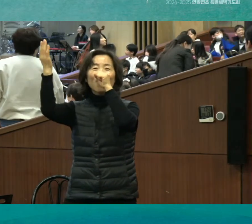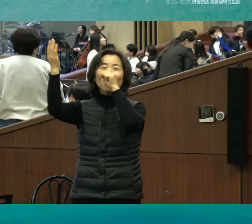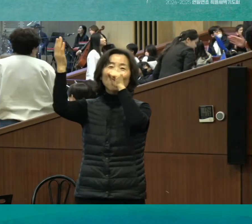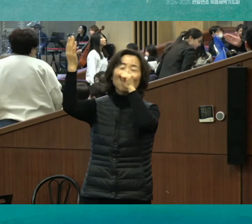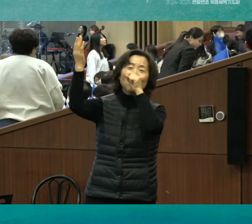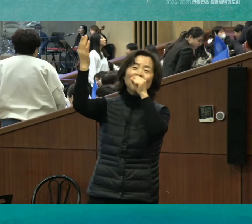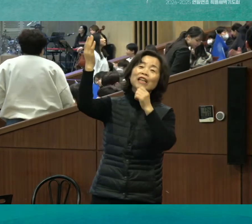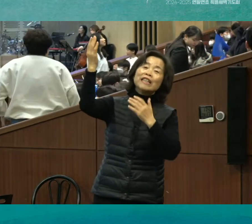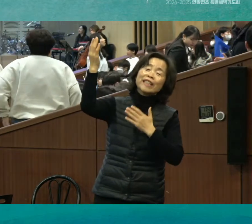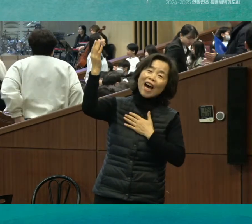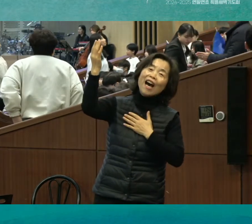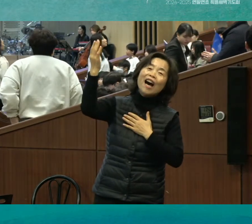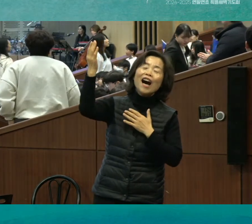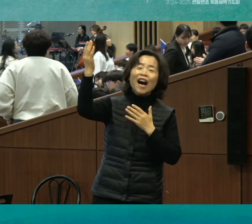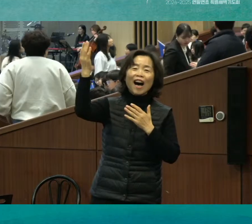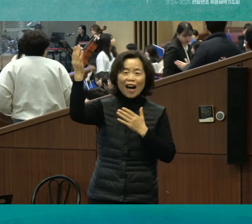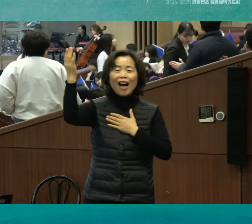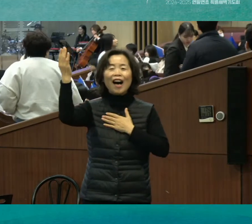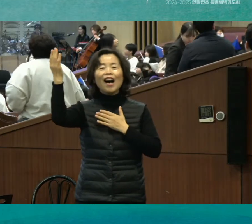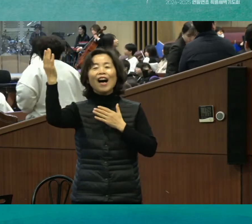할렐루야. 난